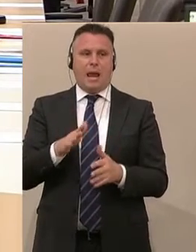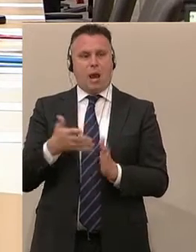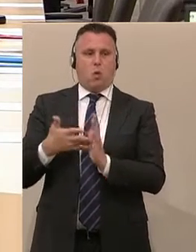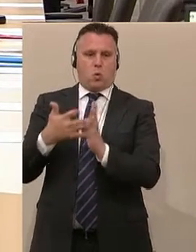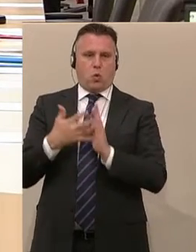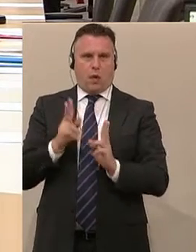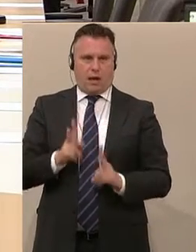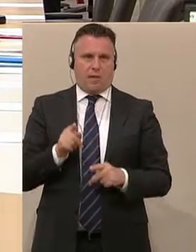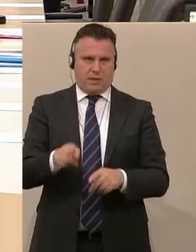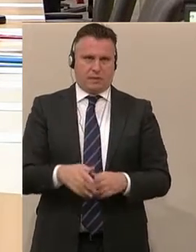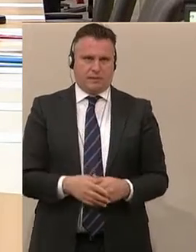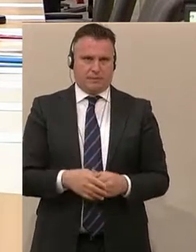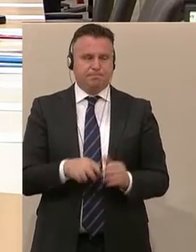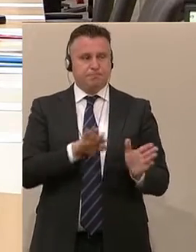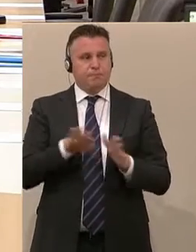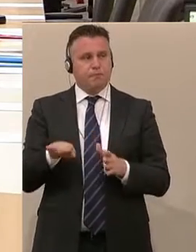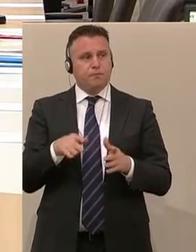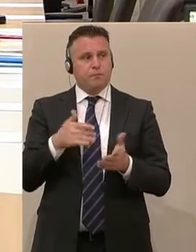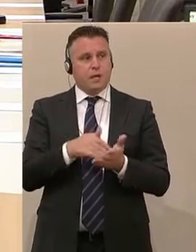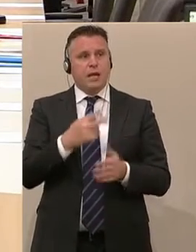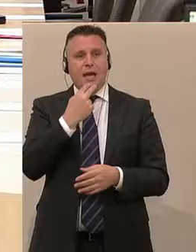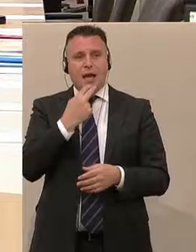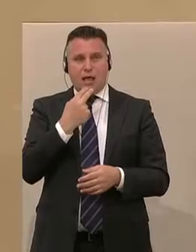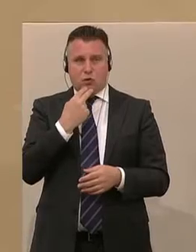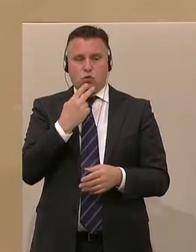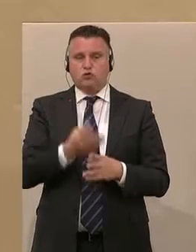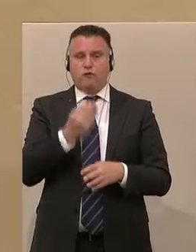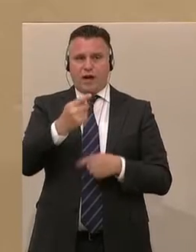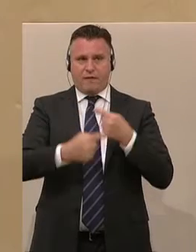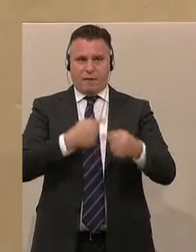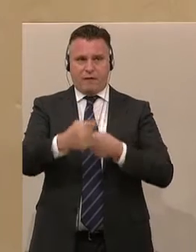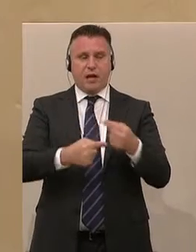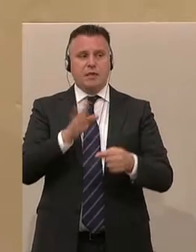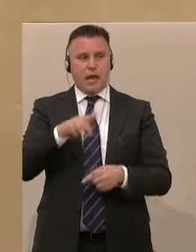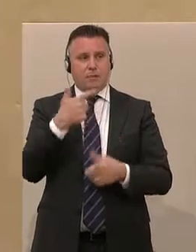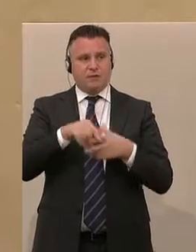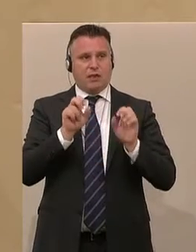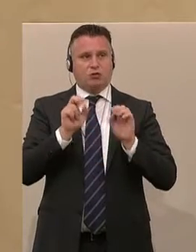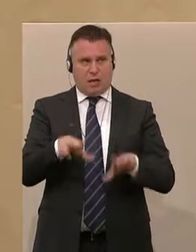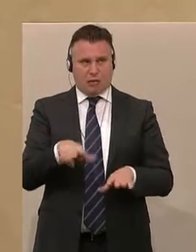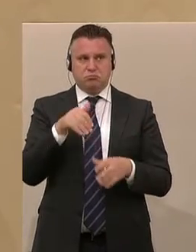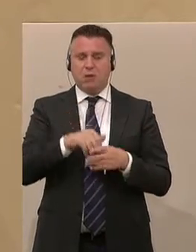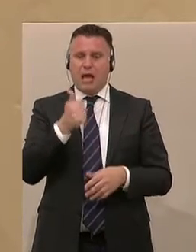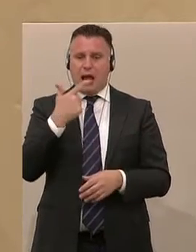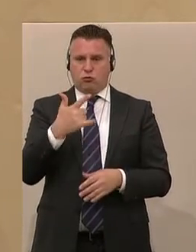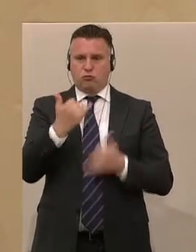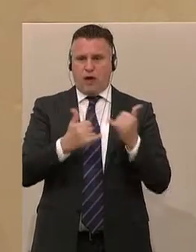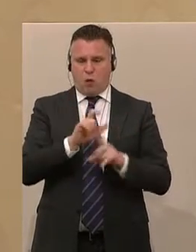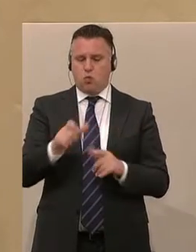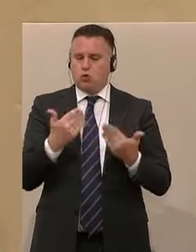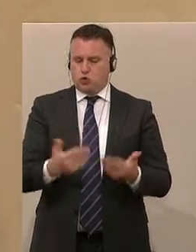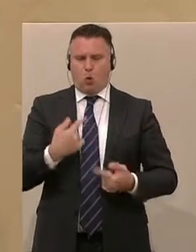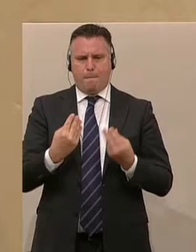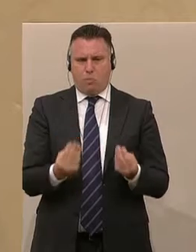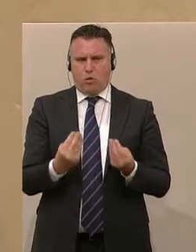halten. Und zu guter Letzt elektronische Vergabeverfahren ab 2018. Das ist sozusagen das 21. Jahrhundert.